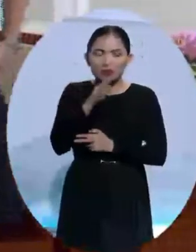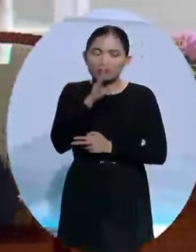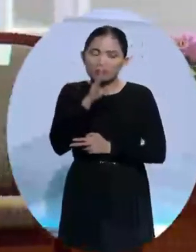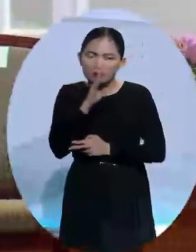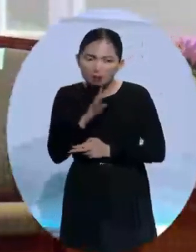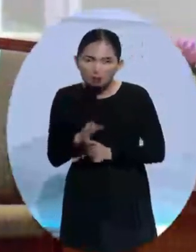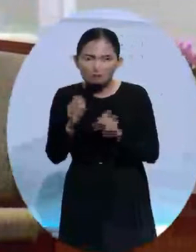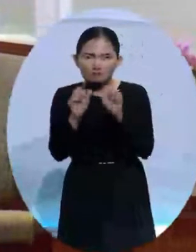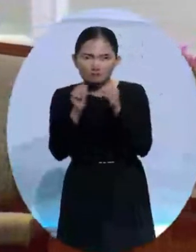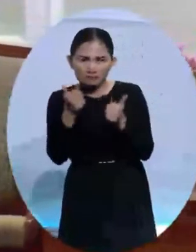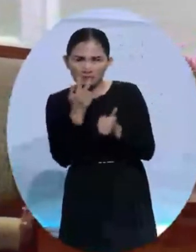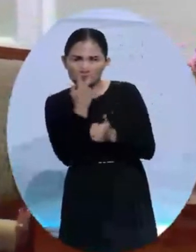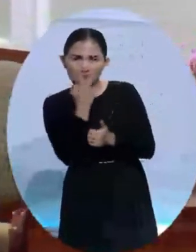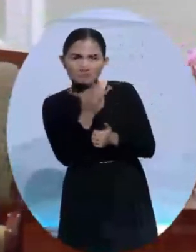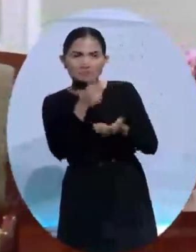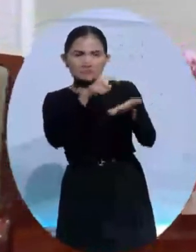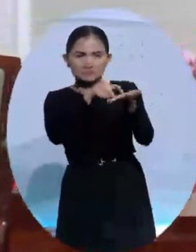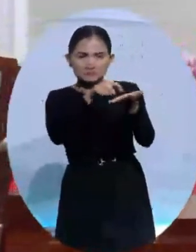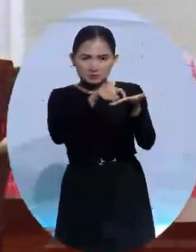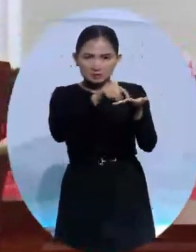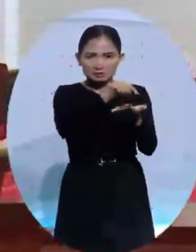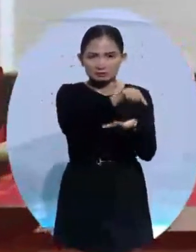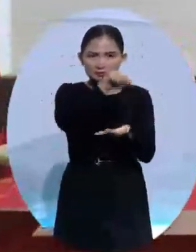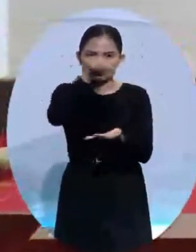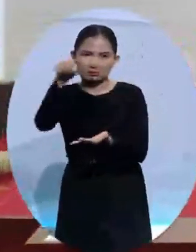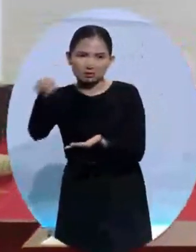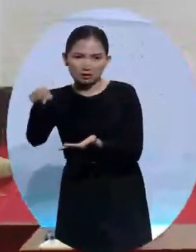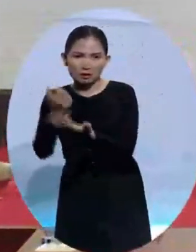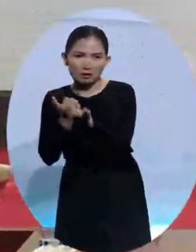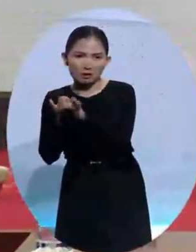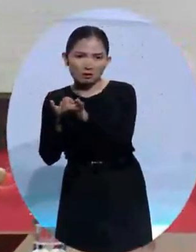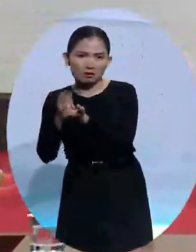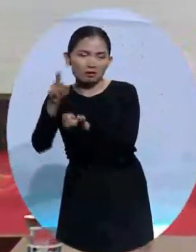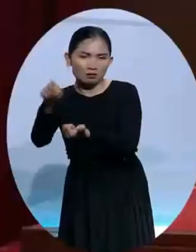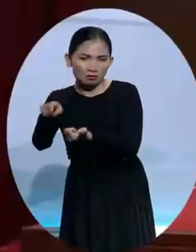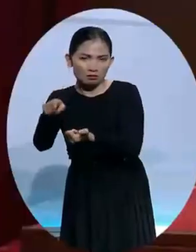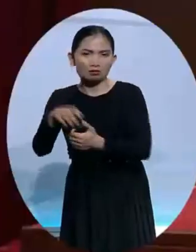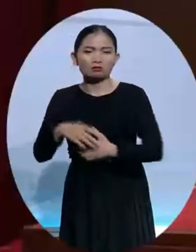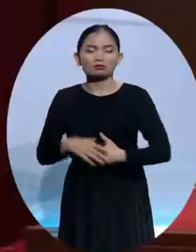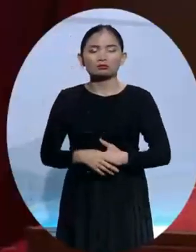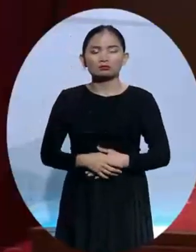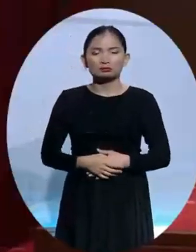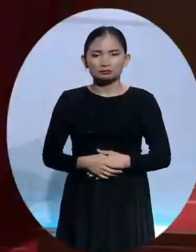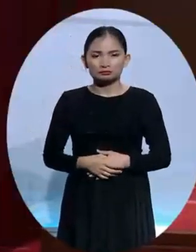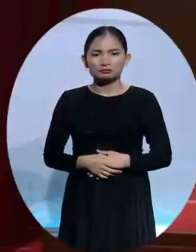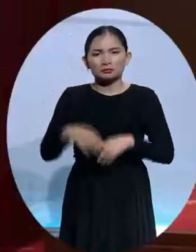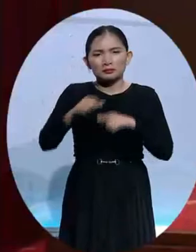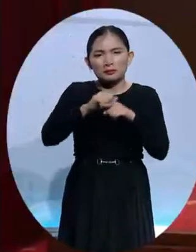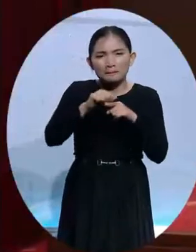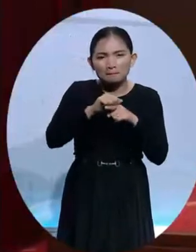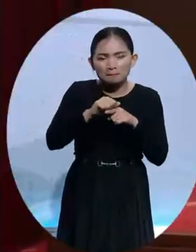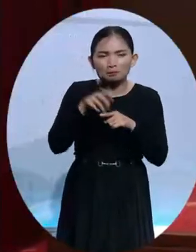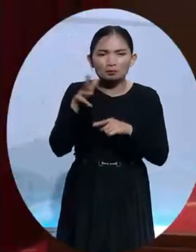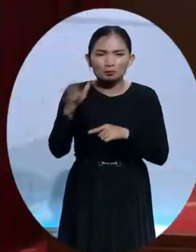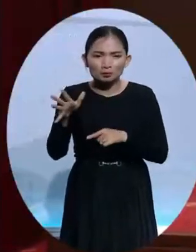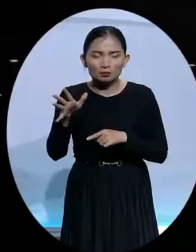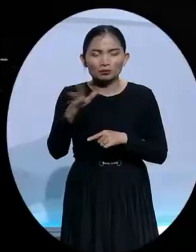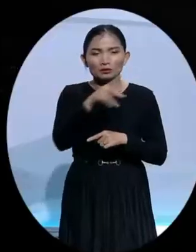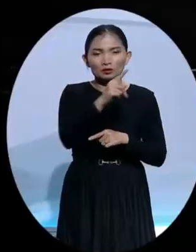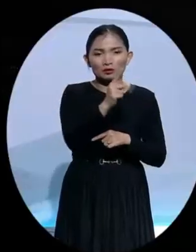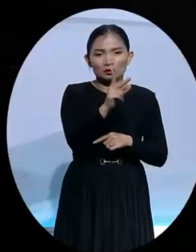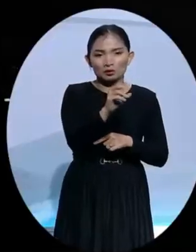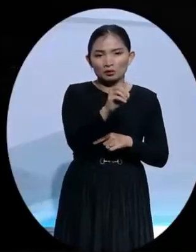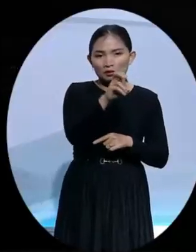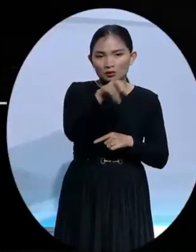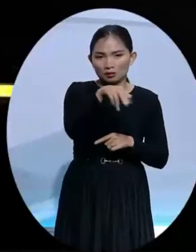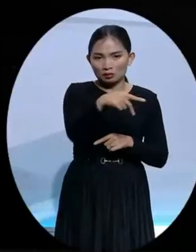đất liền, kiểm soát bầu trời, các loại vũ khí chính xác. Các cuộc tập trận chung không quân và hải quân diễn ra trên vùng biển và vùng trời ở phía Bắc, Tây Nam